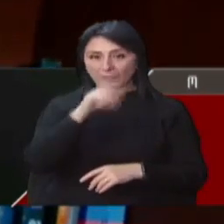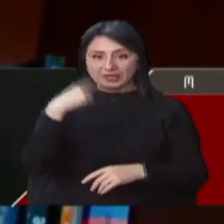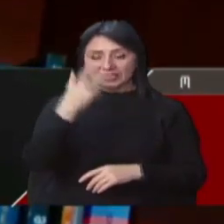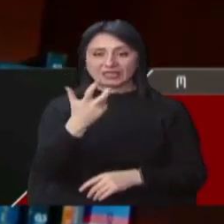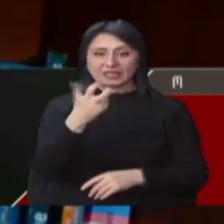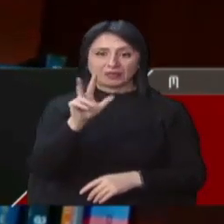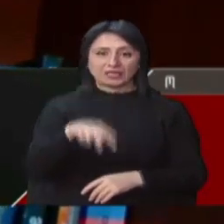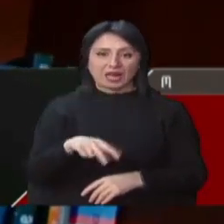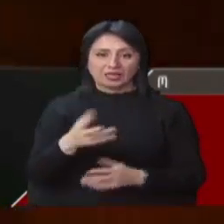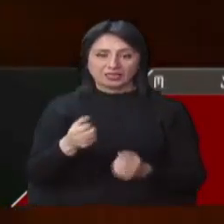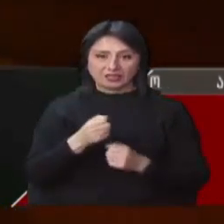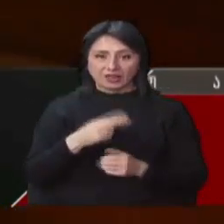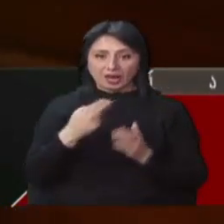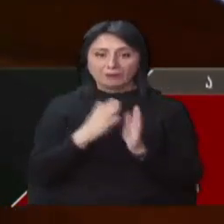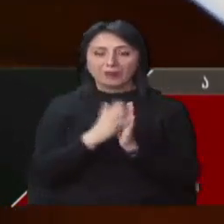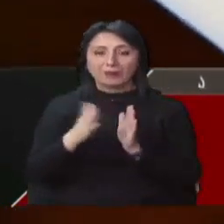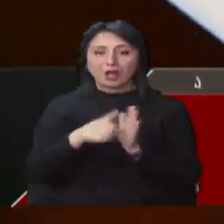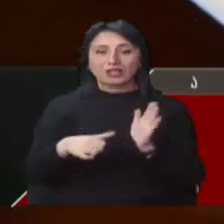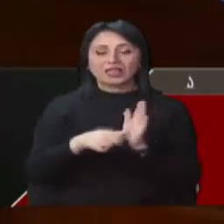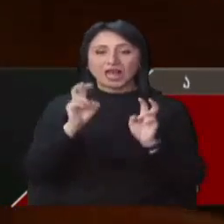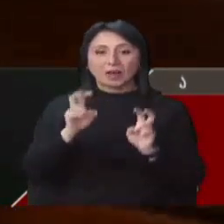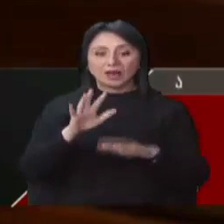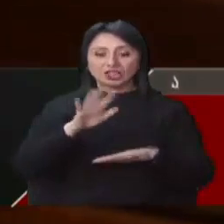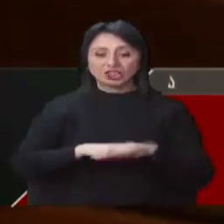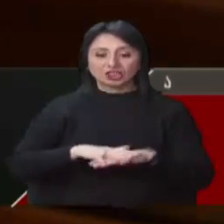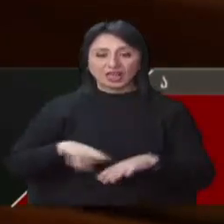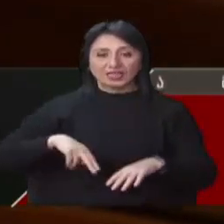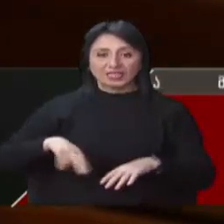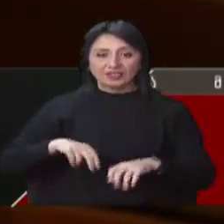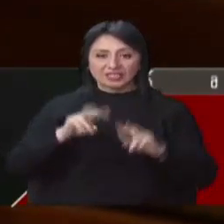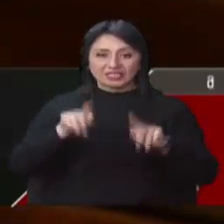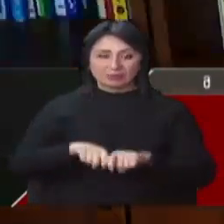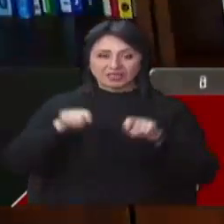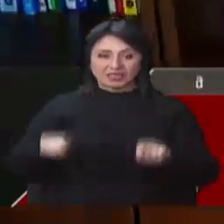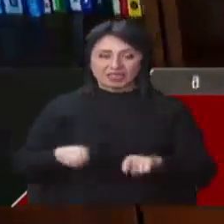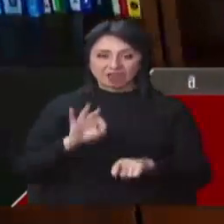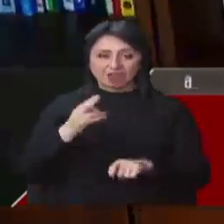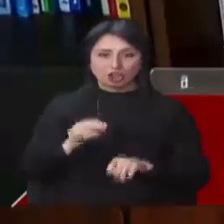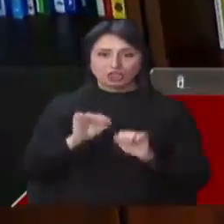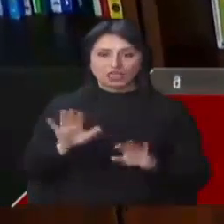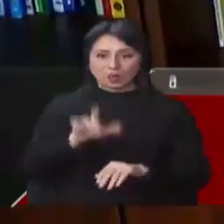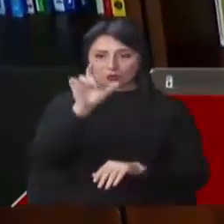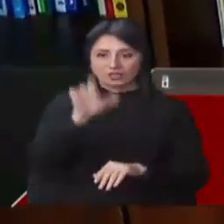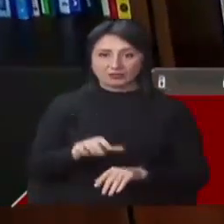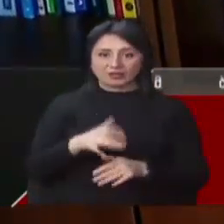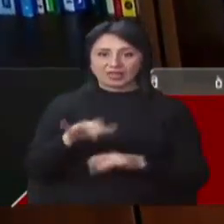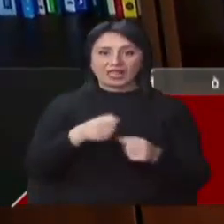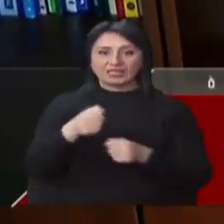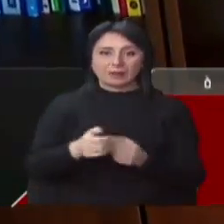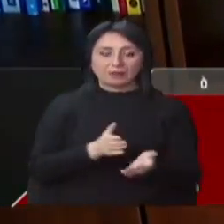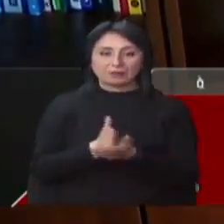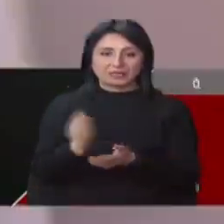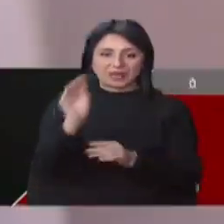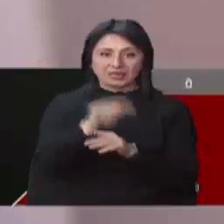სახით 300 ლარს იღებს. ბიბლიოთეკარის დამხმარეს შტატი დირექციამ სპეციალურად სოციალურად დაუცველთა დასაქმების